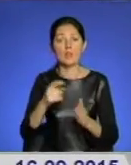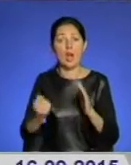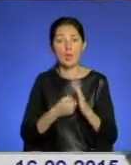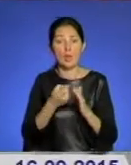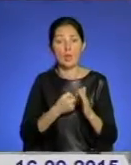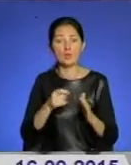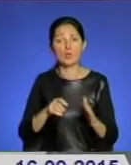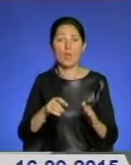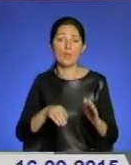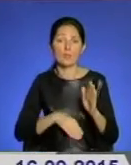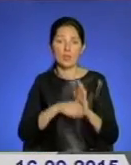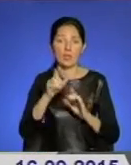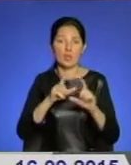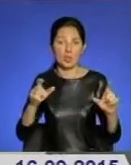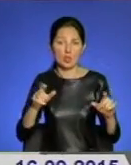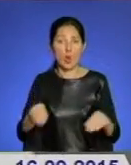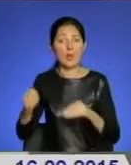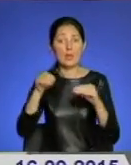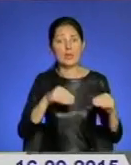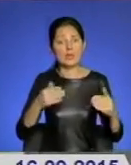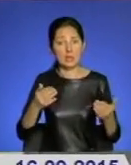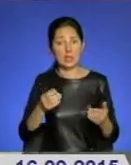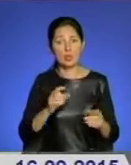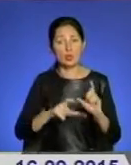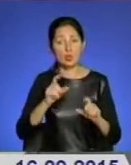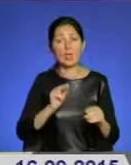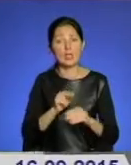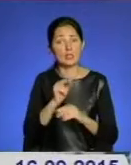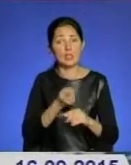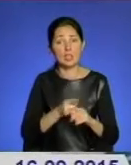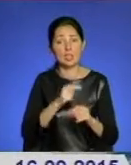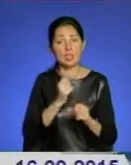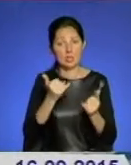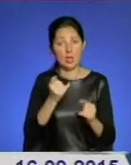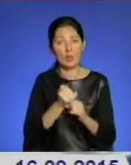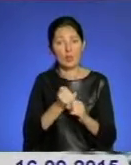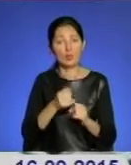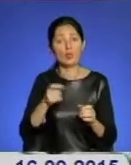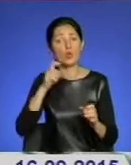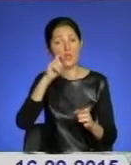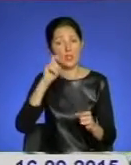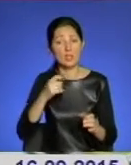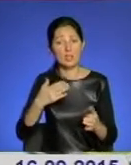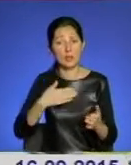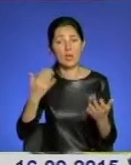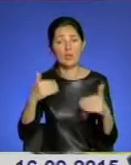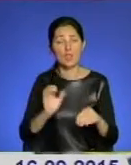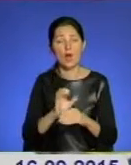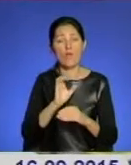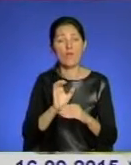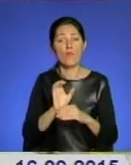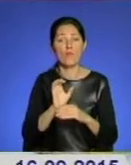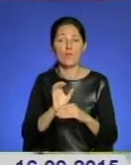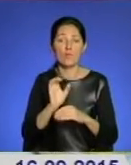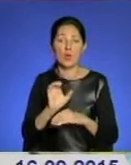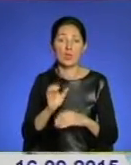переселенцю, студенти та викладачі якого зараз працюють у Вінниці? Ми вже випустили, скажімо так,